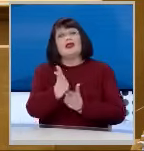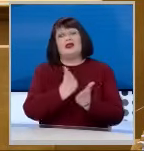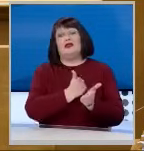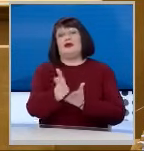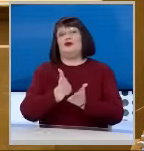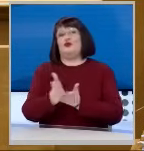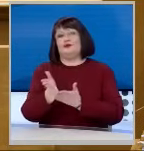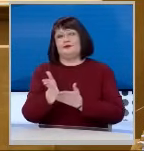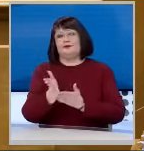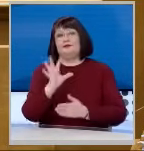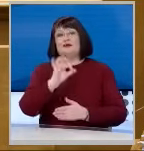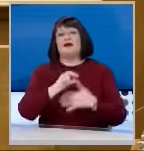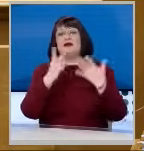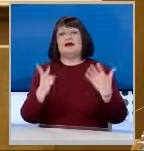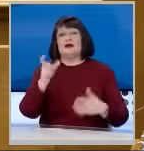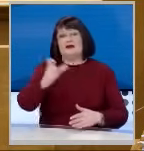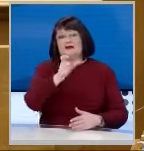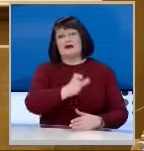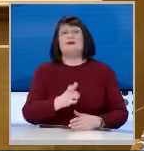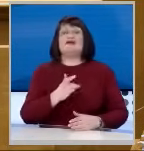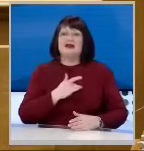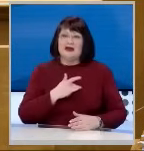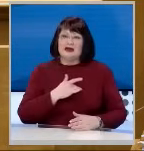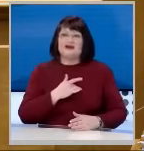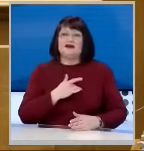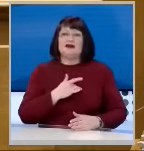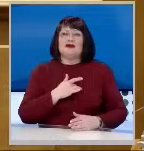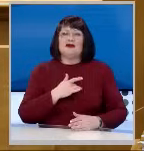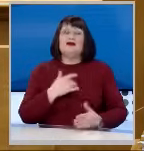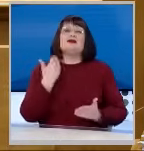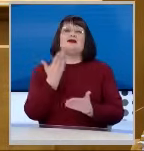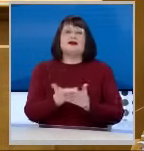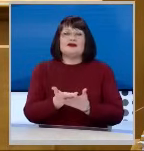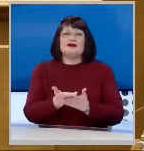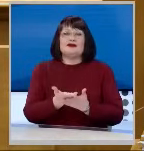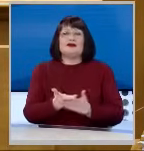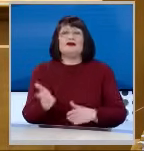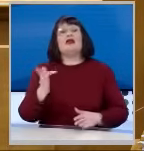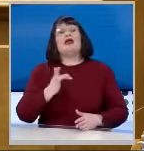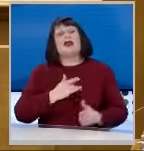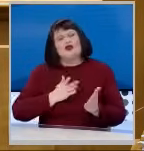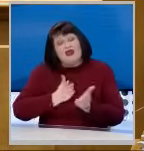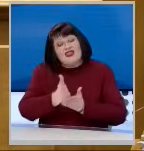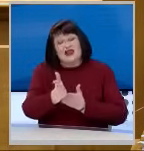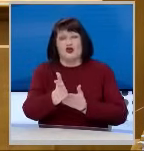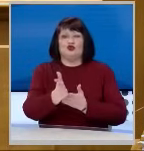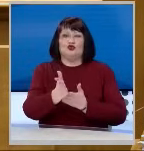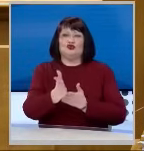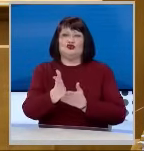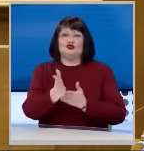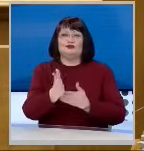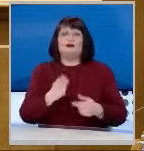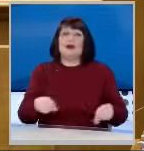δικαίωση 57 ψυχές ζητούν δικαίωση και μαζί